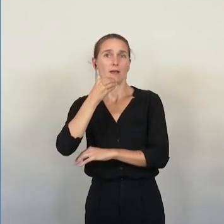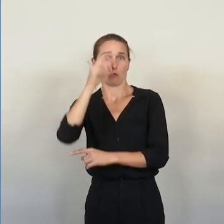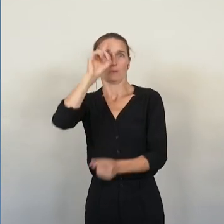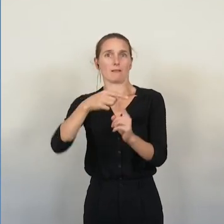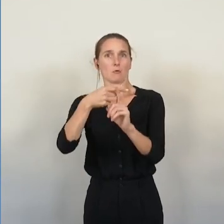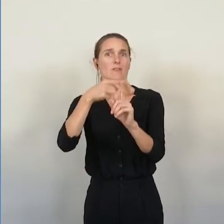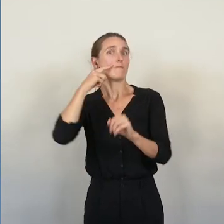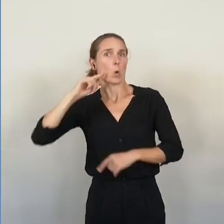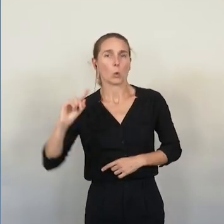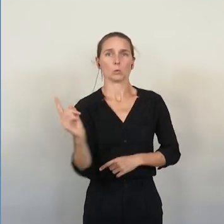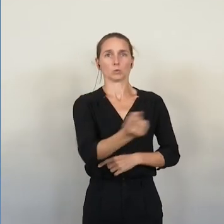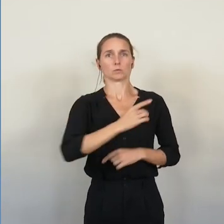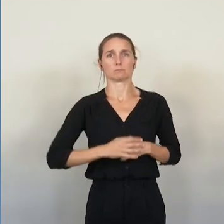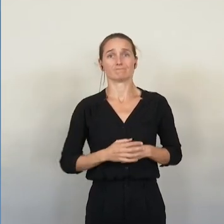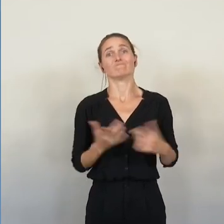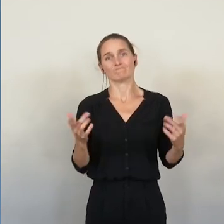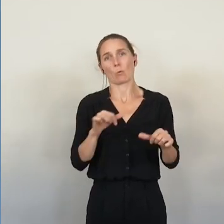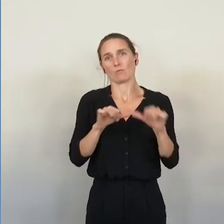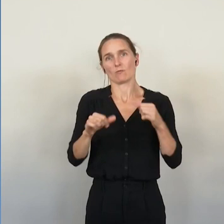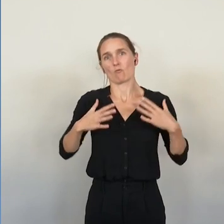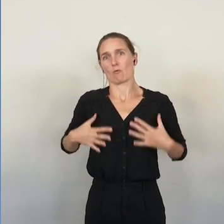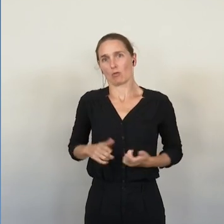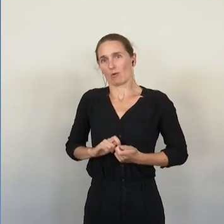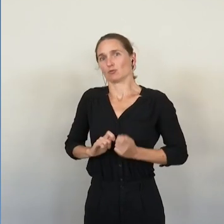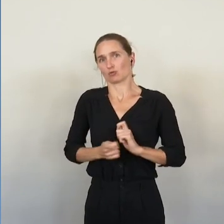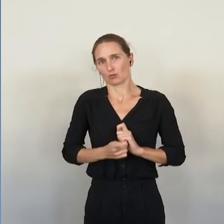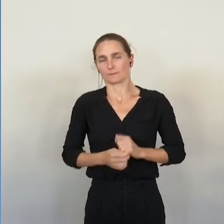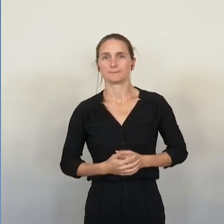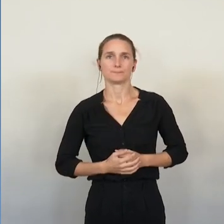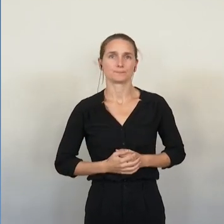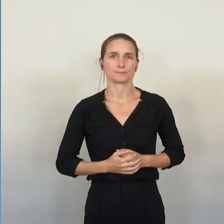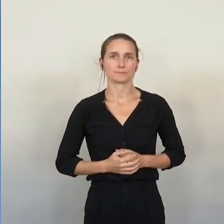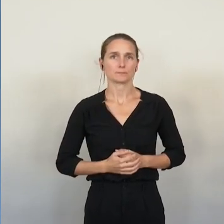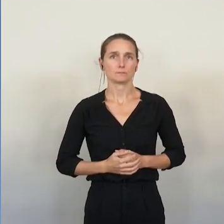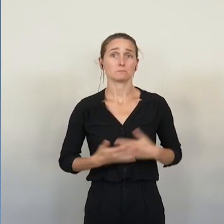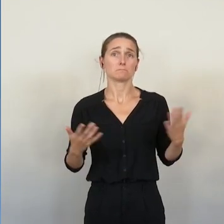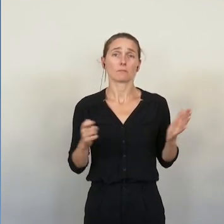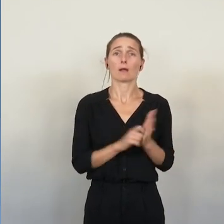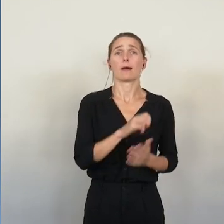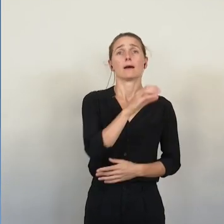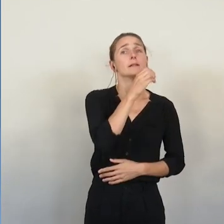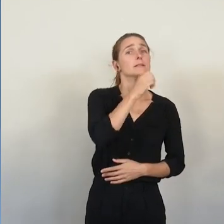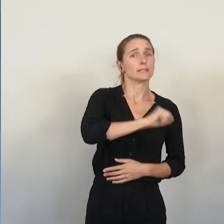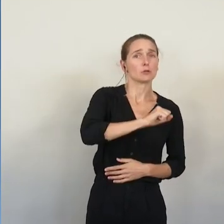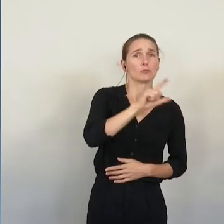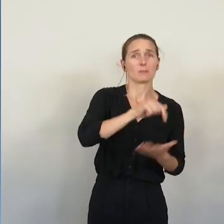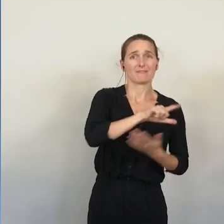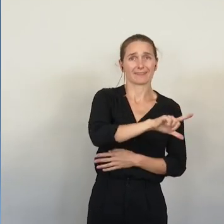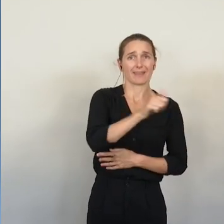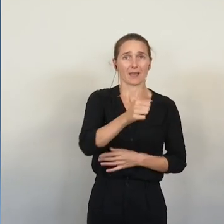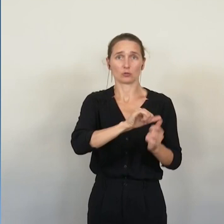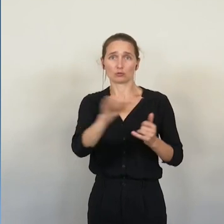nécessairement des évolutions de nos comportements de décembre 2021 à septembre 2022